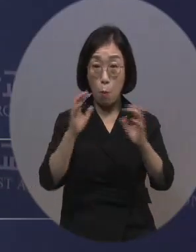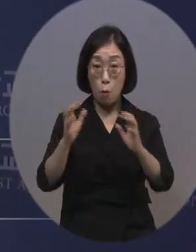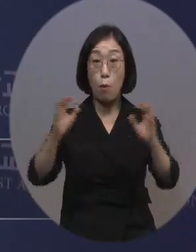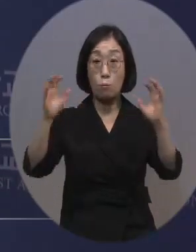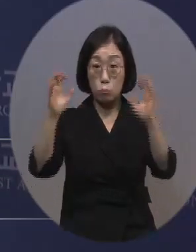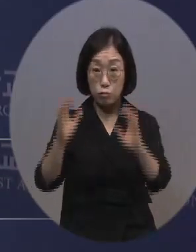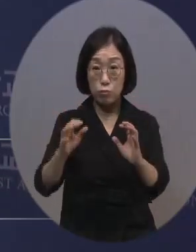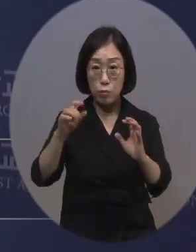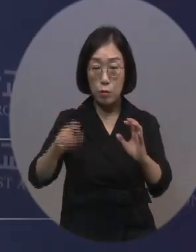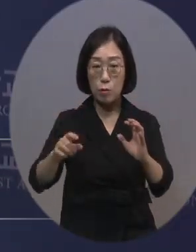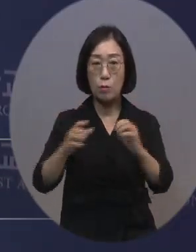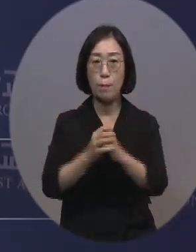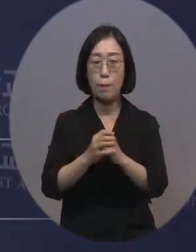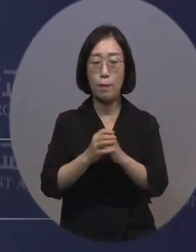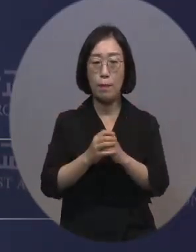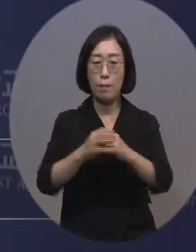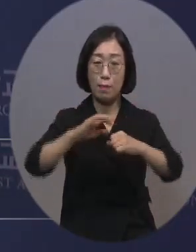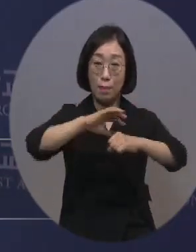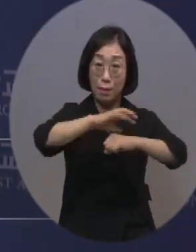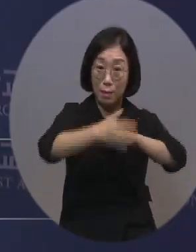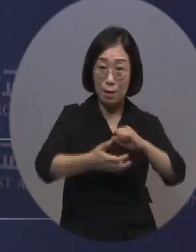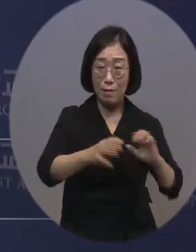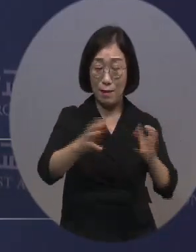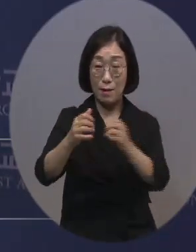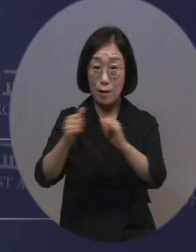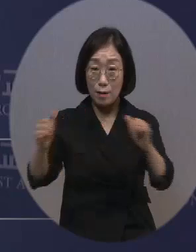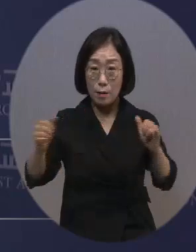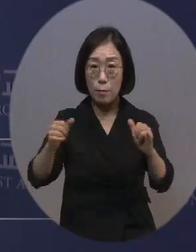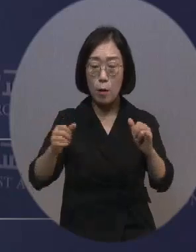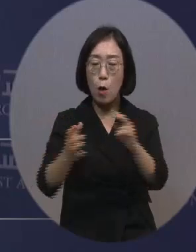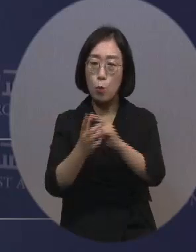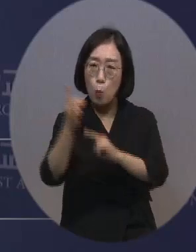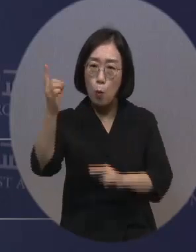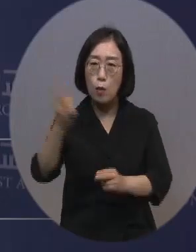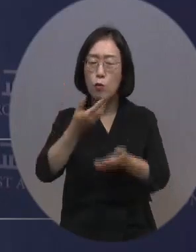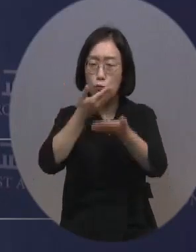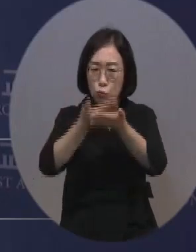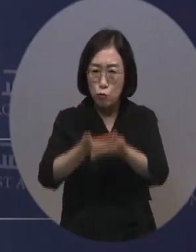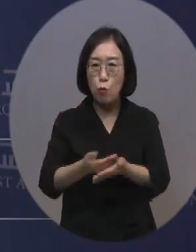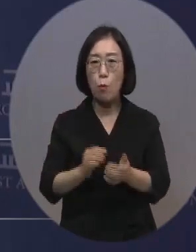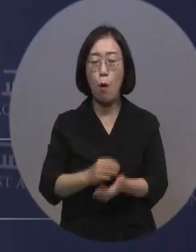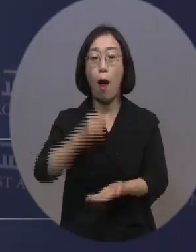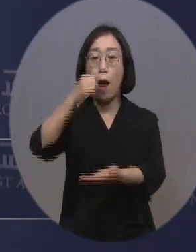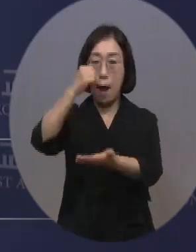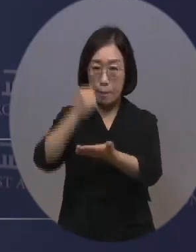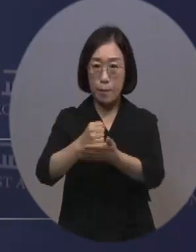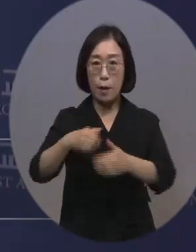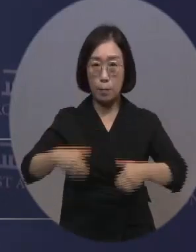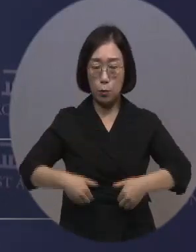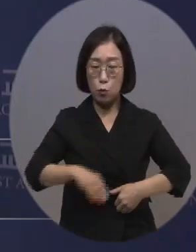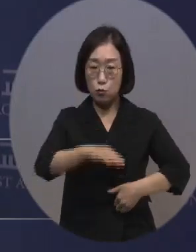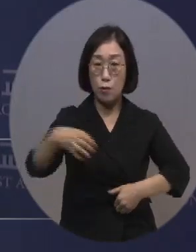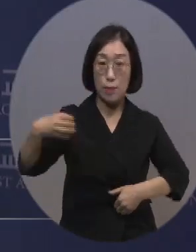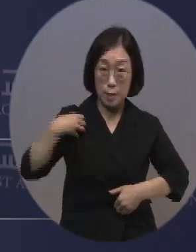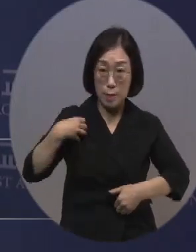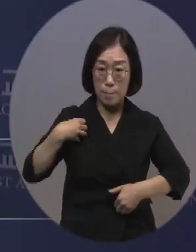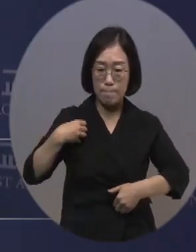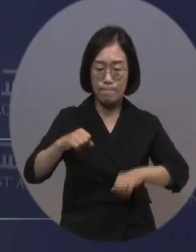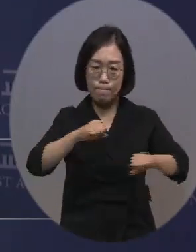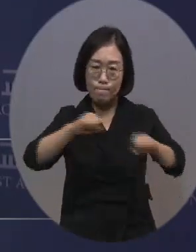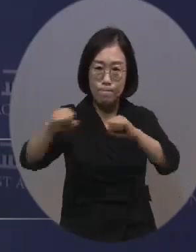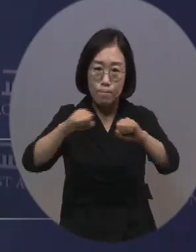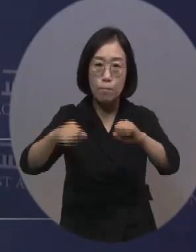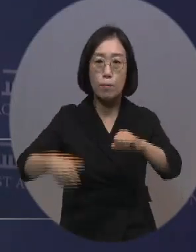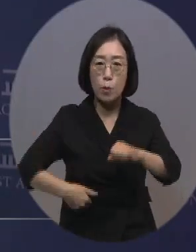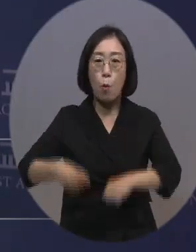시민들에게 한반도 통일 문제의 중요성, 그리고 당위성, 왜 한국이 주도로 통일돼야 되는지,